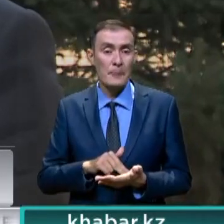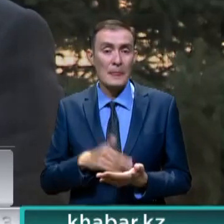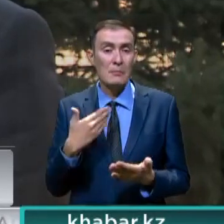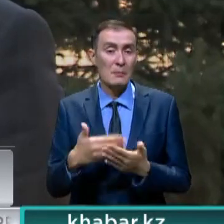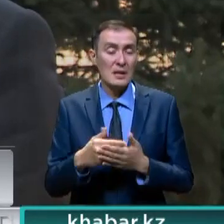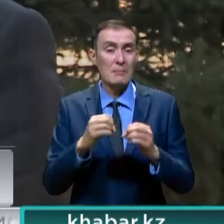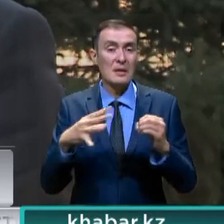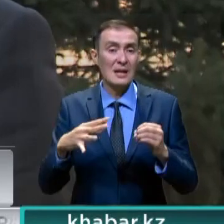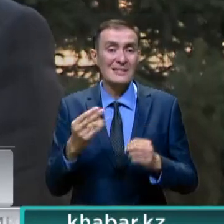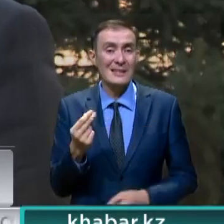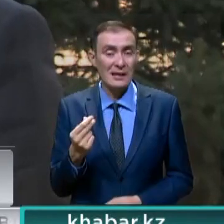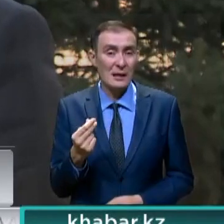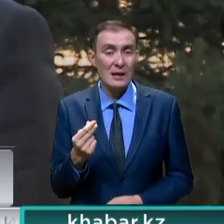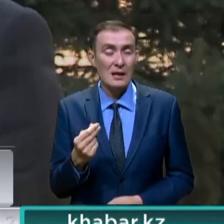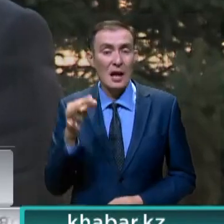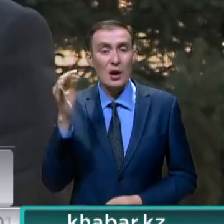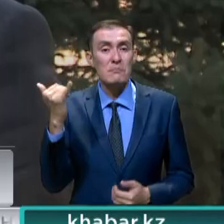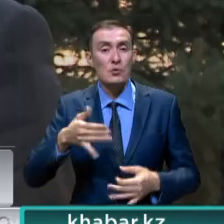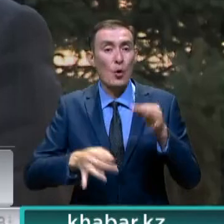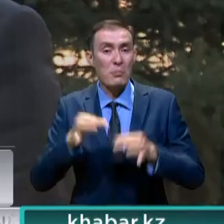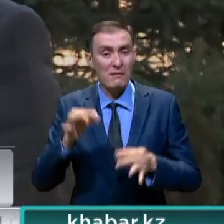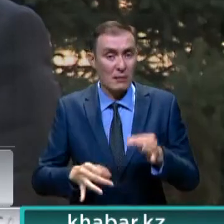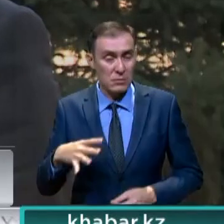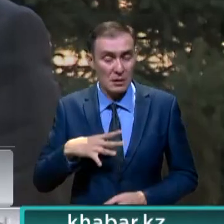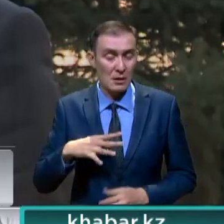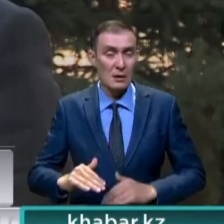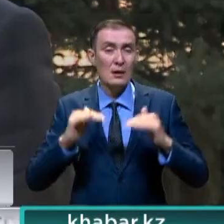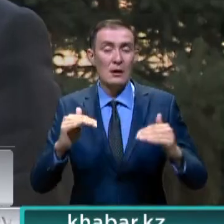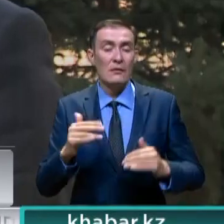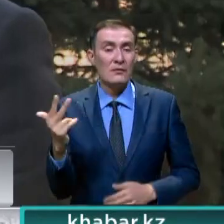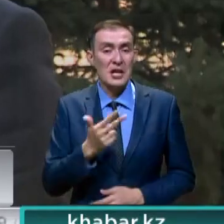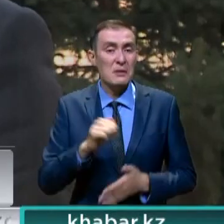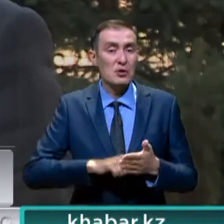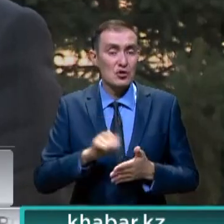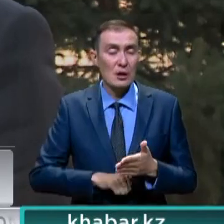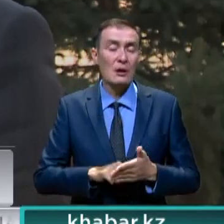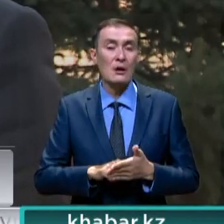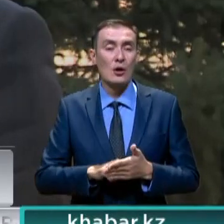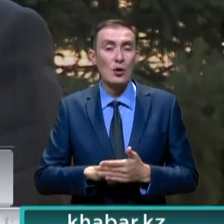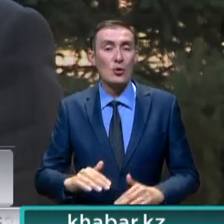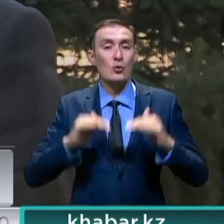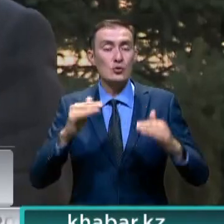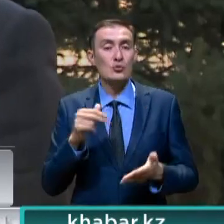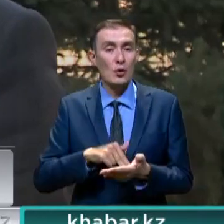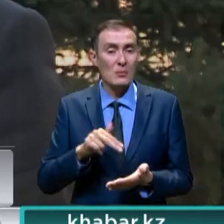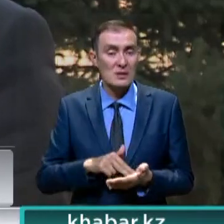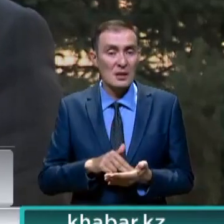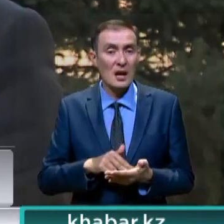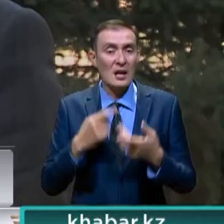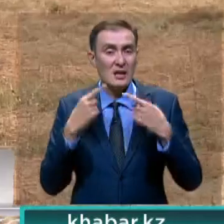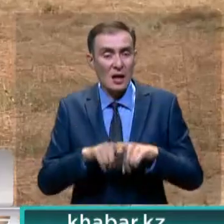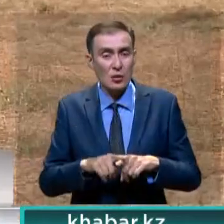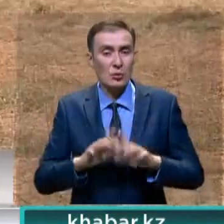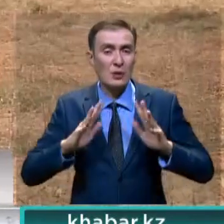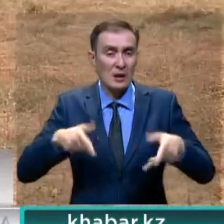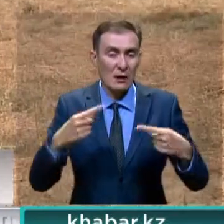примерно на 15 тенге на дизельное топливо. В-третьих, рост цен на технику,